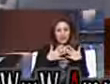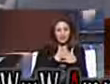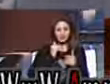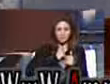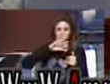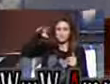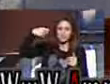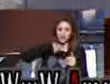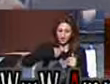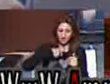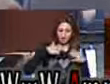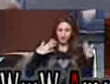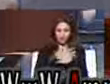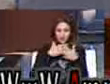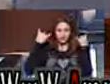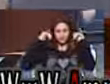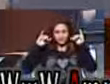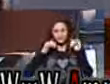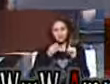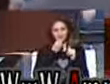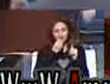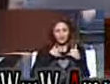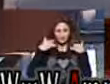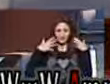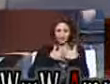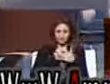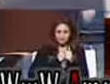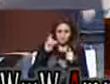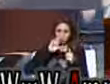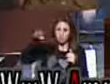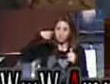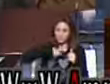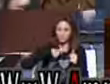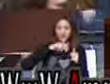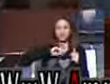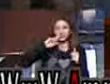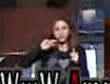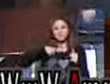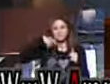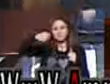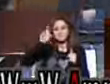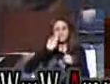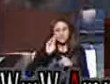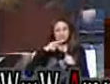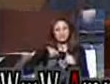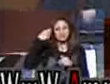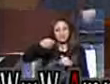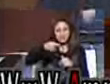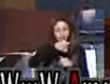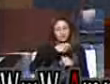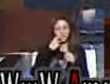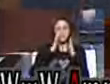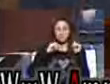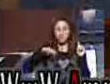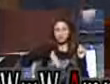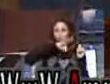والعيد الكبير أيضا هم مشاركون. فكل أنا شايف أن في مصر الحياة روح جديدة. كل سنة وانتم طيبين، وكل سنة ومصر كلها طيبة،